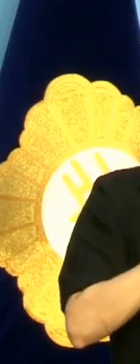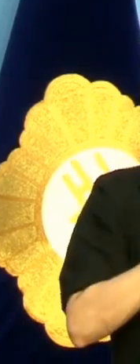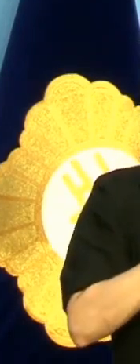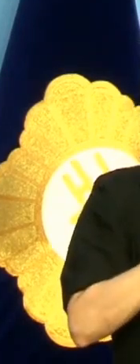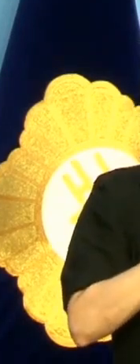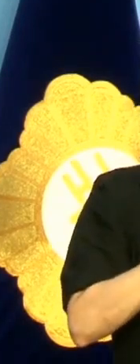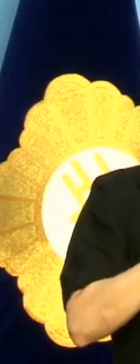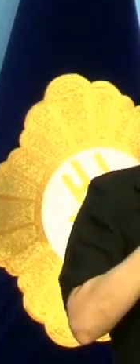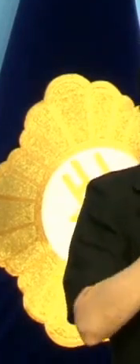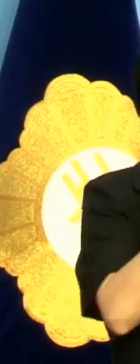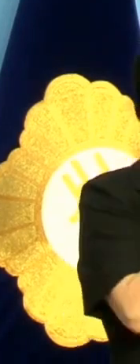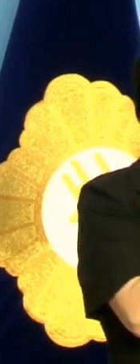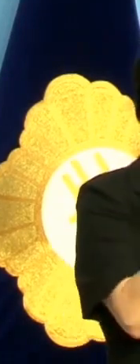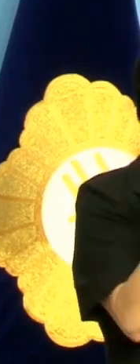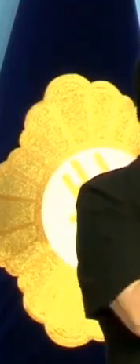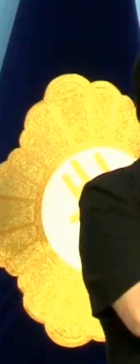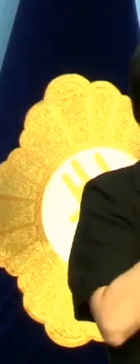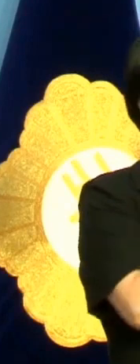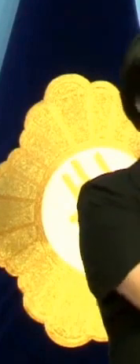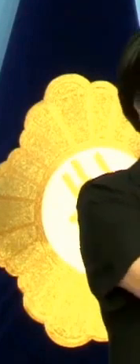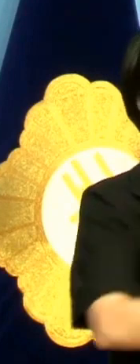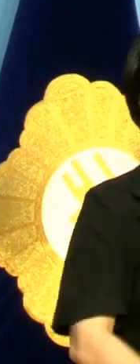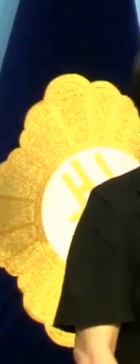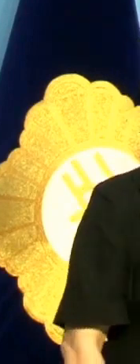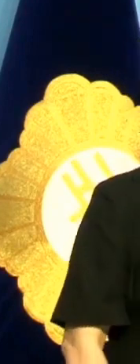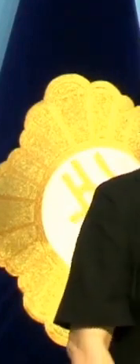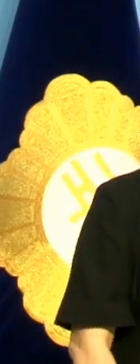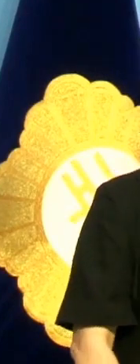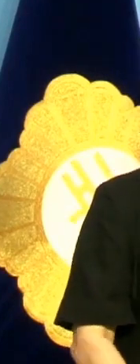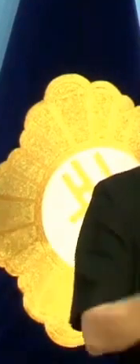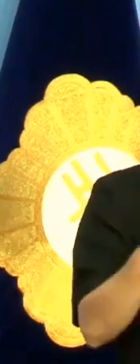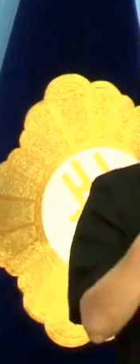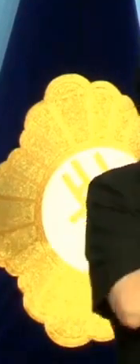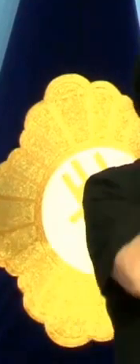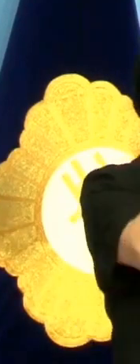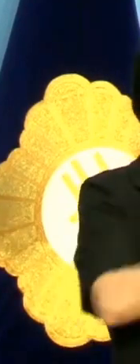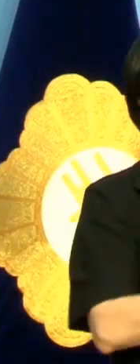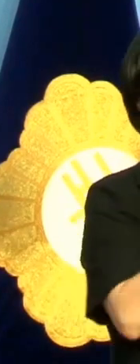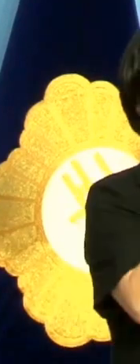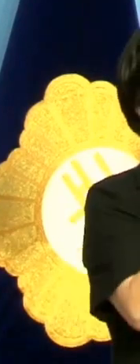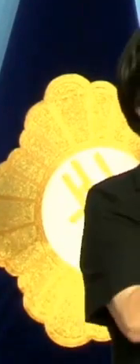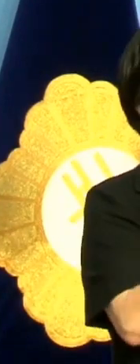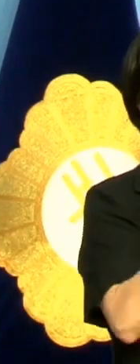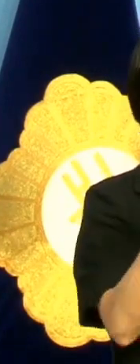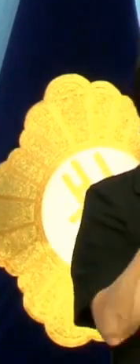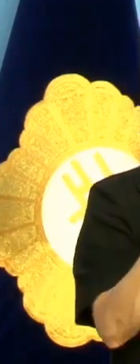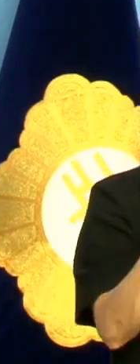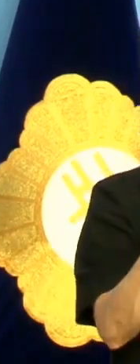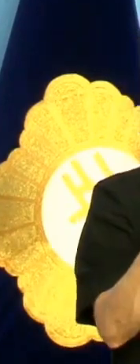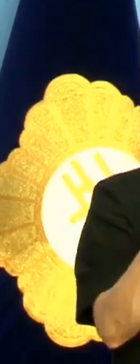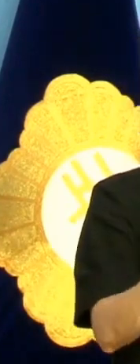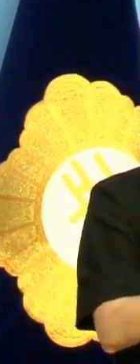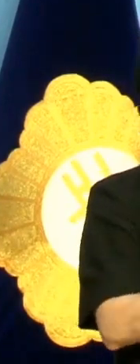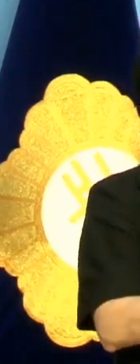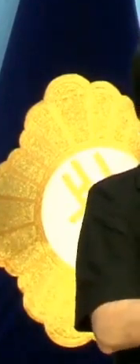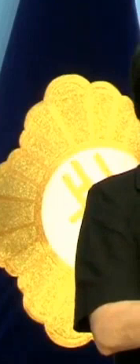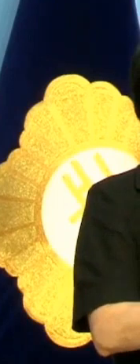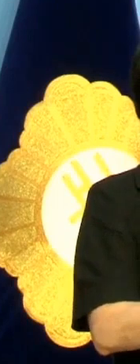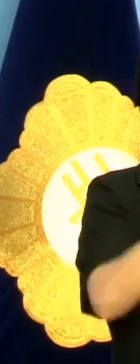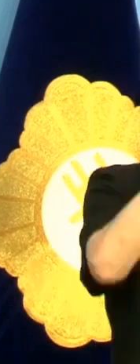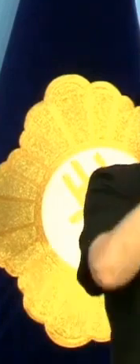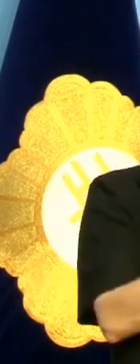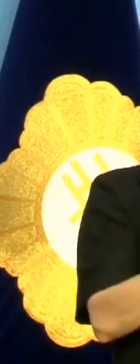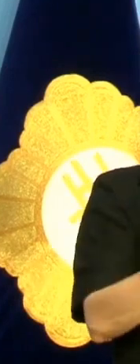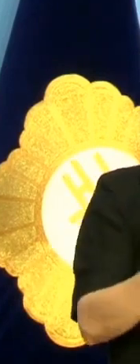이 개정안을 발의 하도록 하겠습니다 개정안 바디는 너무 간단합니다 이 49조의 취향이